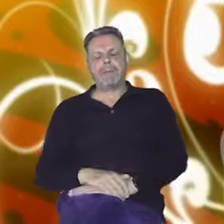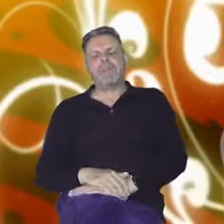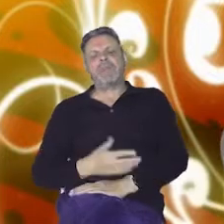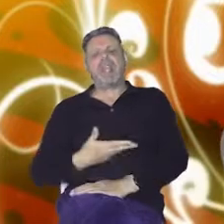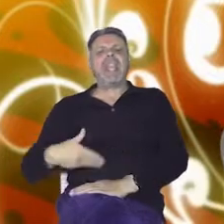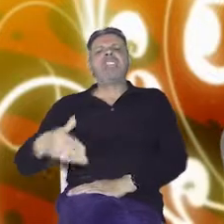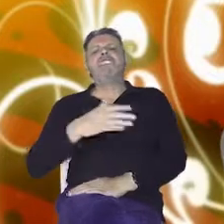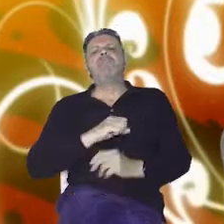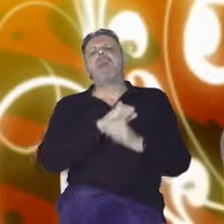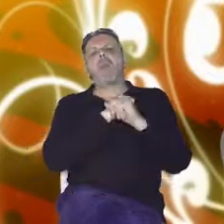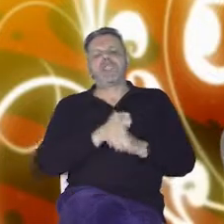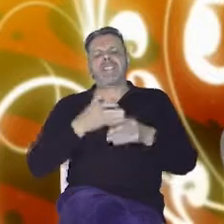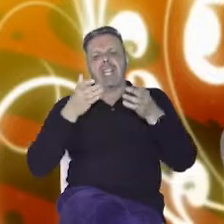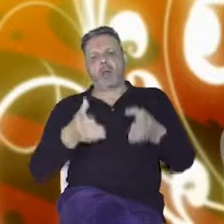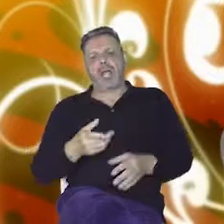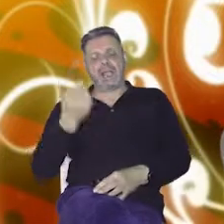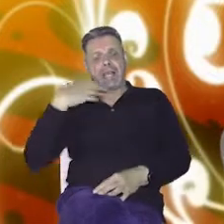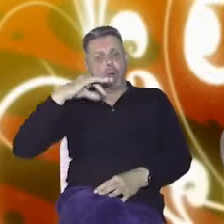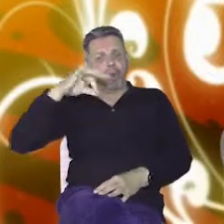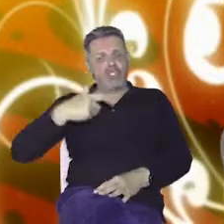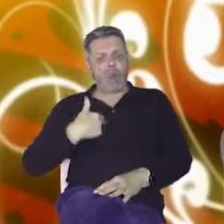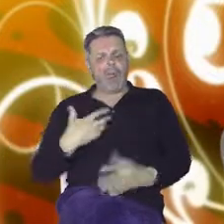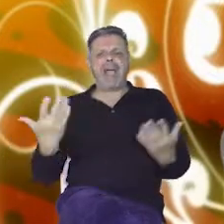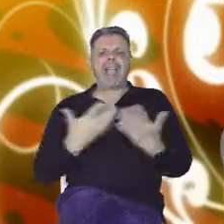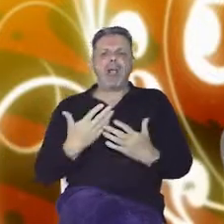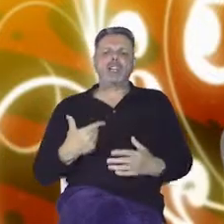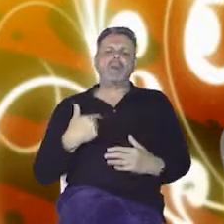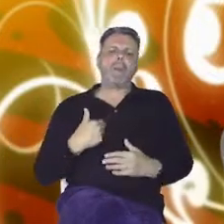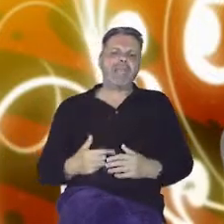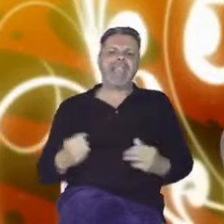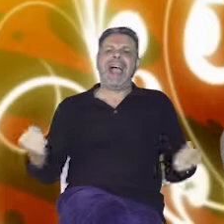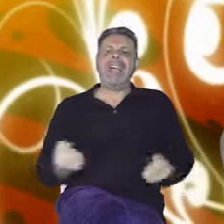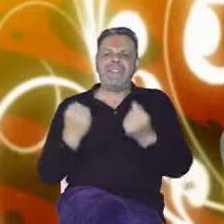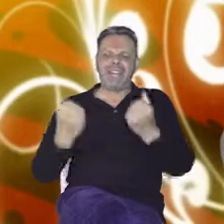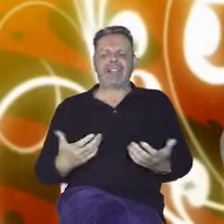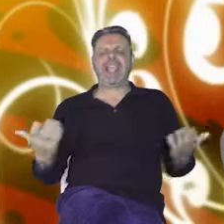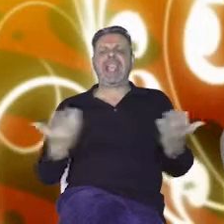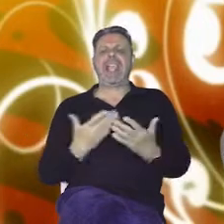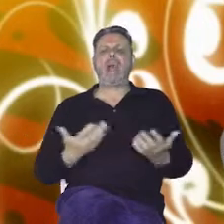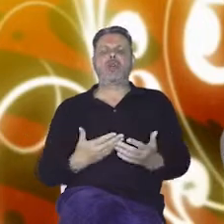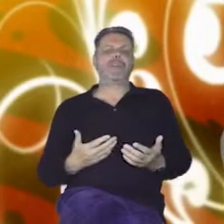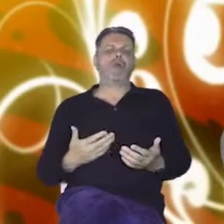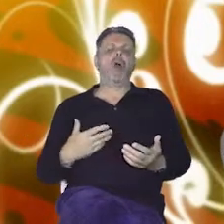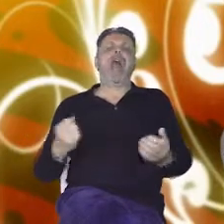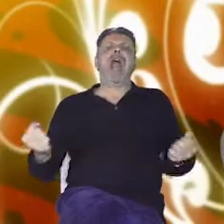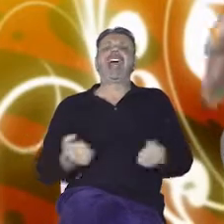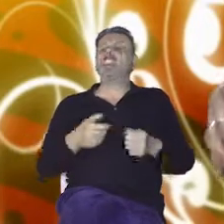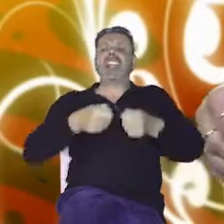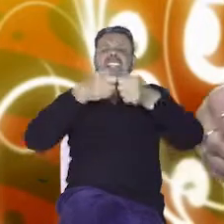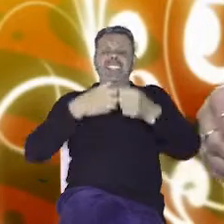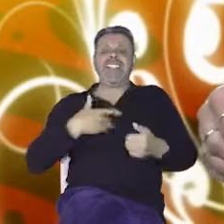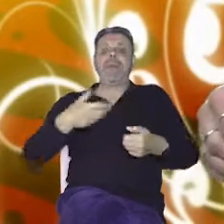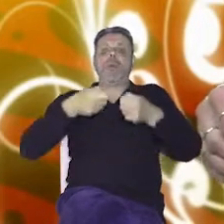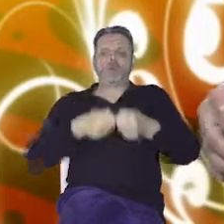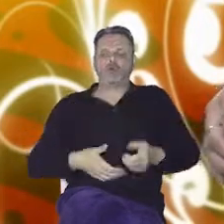mi nositelji. Da samo ovisi o nama na koji način ćemo aktivirati se, na koji ćemo se način angažirati u društvu i pomoći